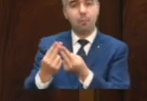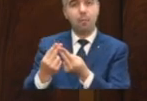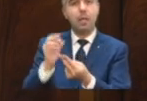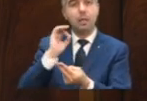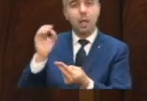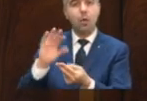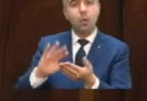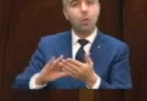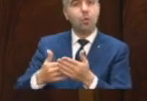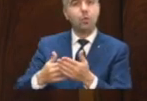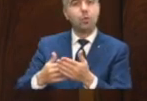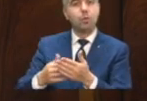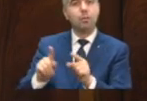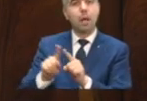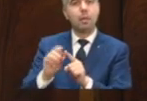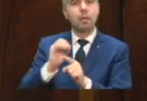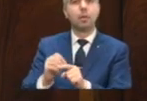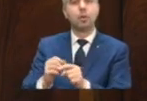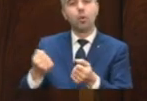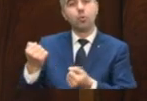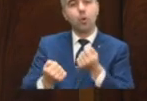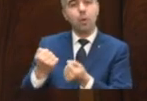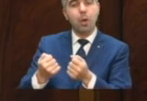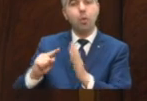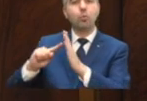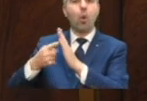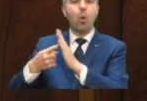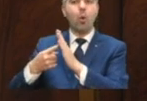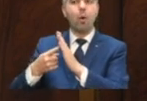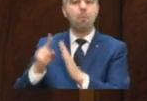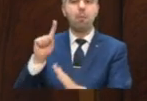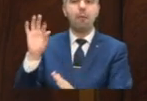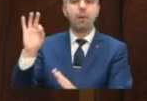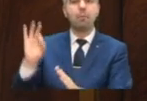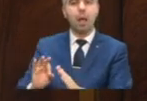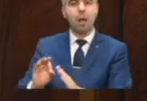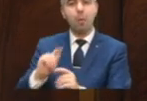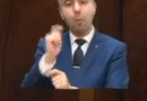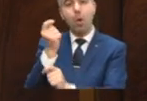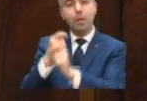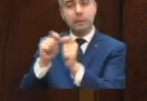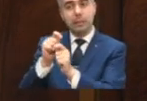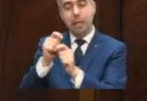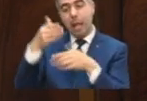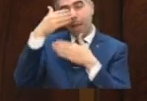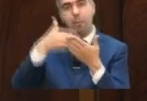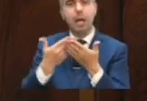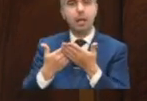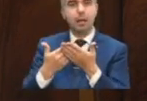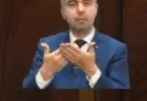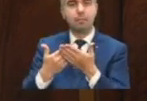المغرب، سياره كهربائيه 100%، المهندسين اللي صنعوها مهندسين مغاربه، بيسا